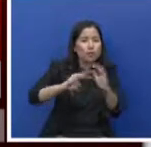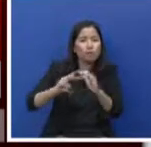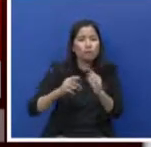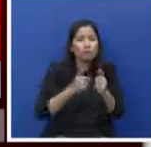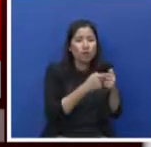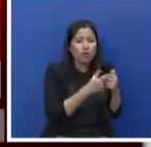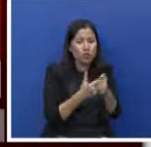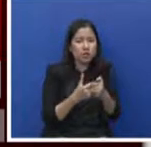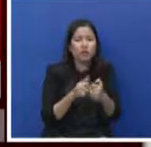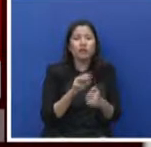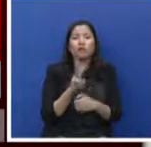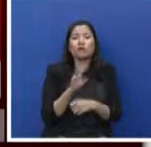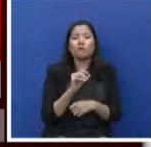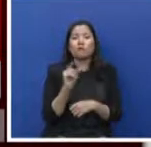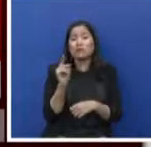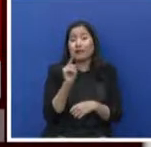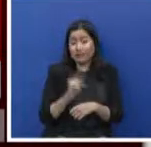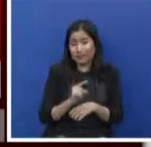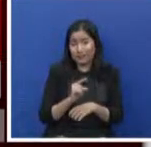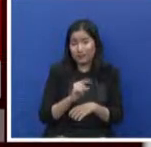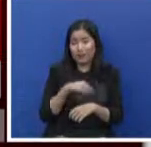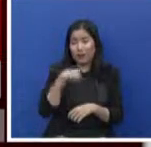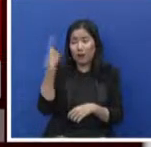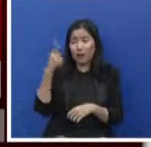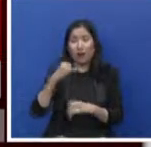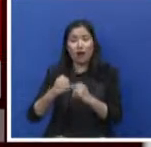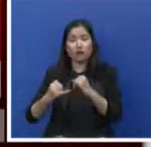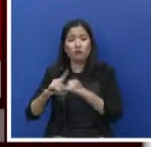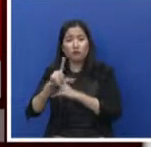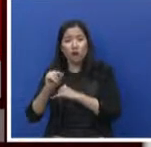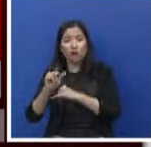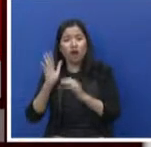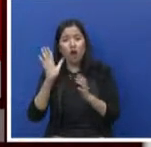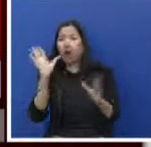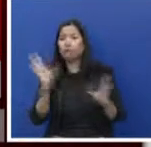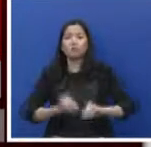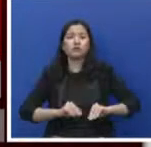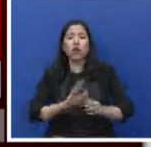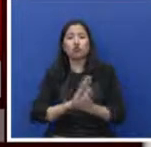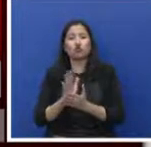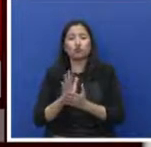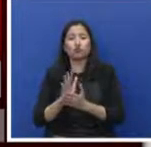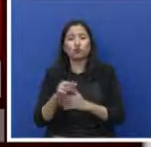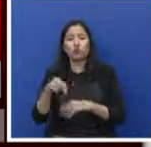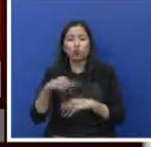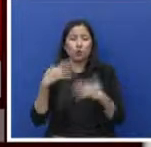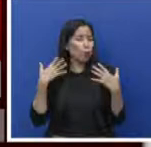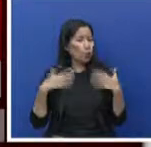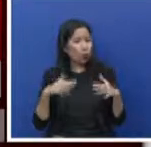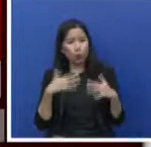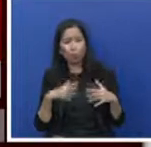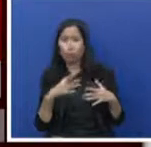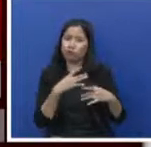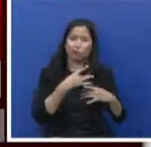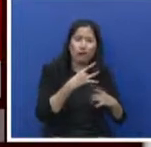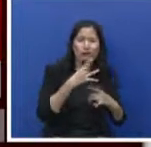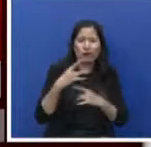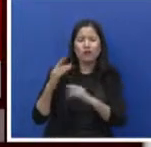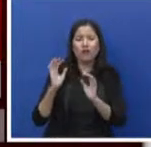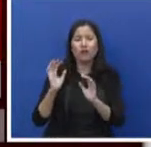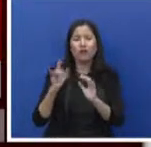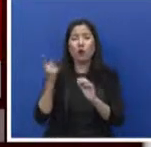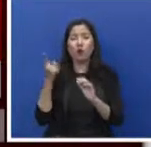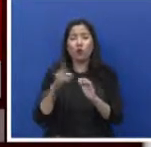menit itu slotnya sampai dengan akhir bulan langsung habis. Jadi memang ininya luar biasa. Terus waktu kita